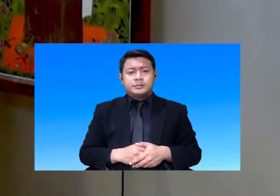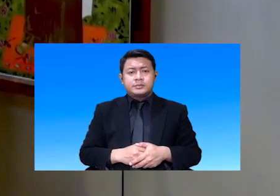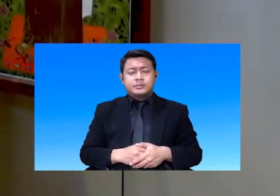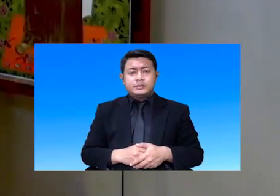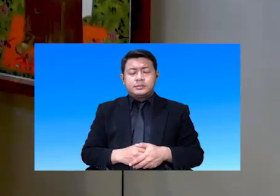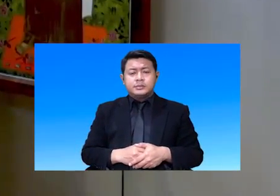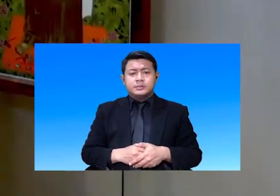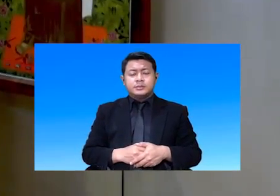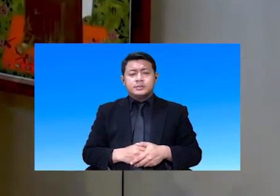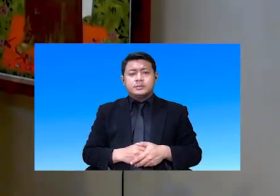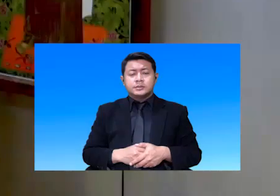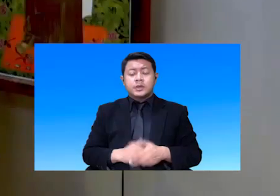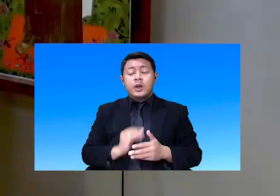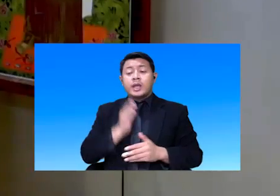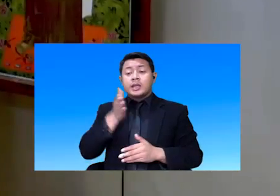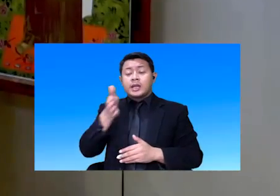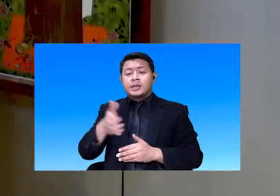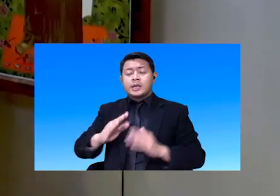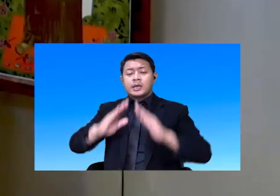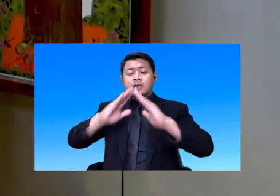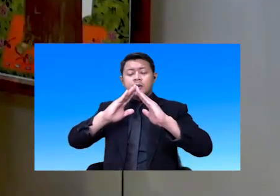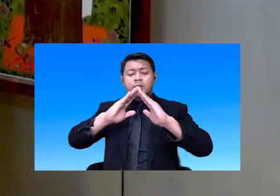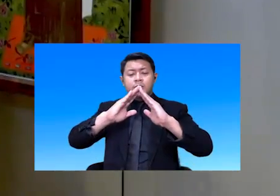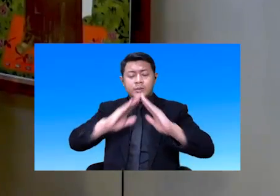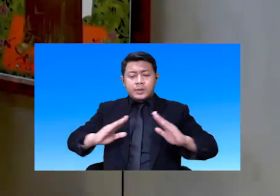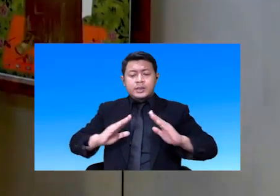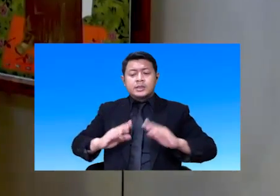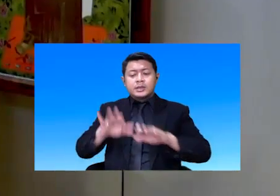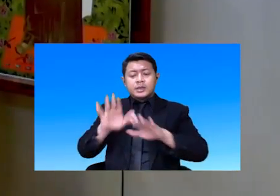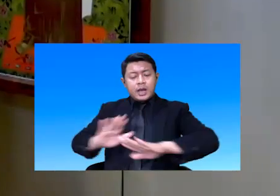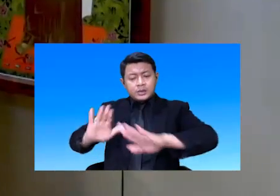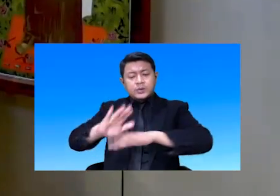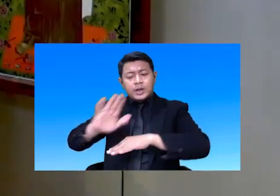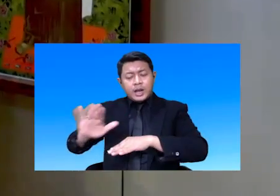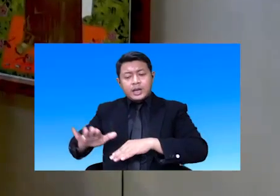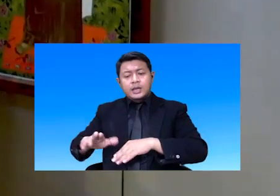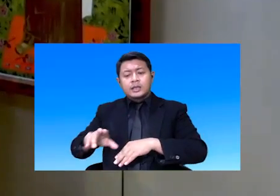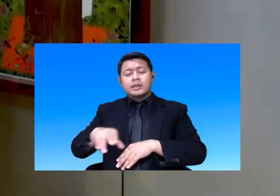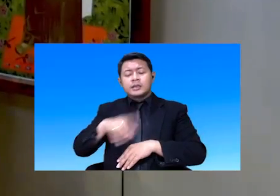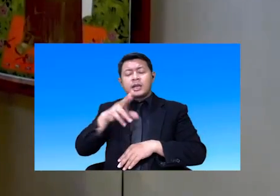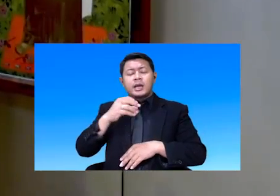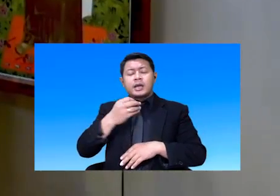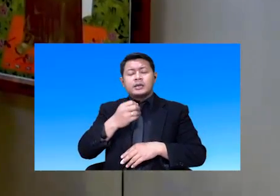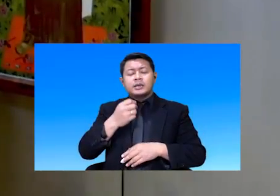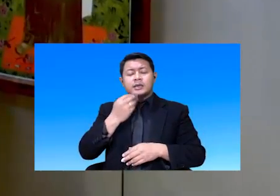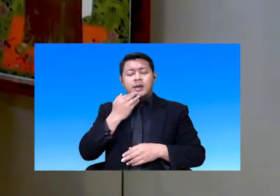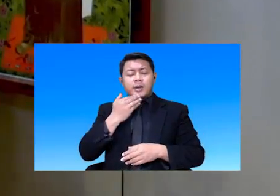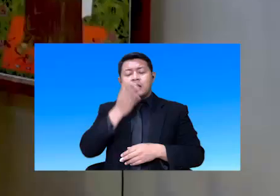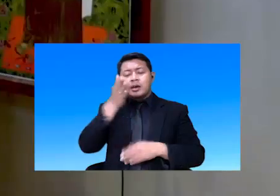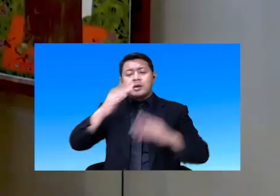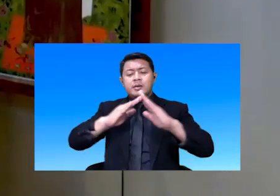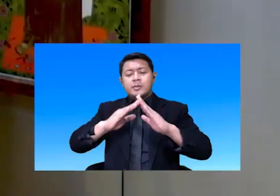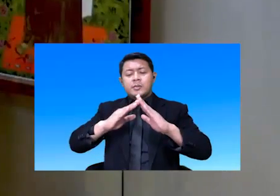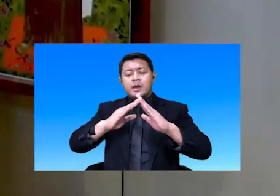saja. Kalau kita berkunjung ke panti asuhan dalam konteks bakti sosial misalnya, kebanyakan dari kita mencari